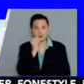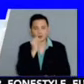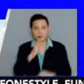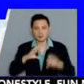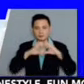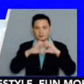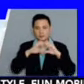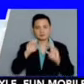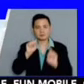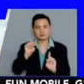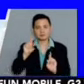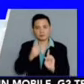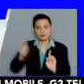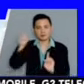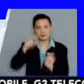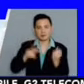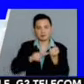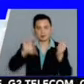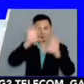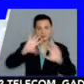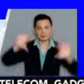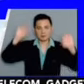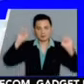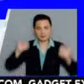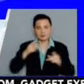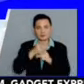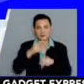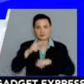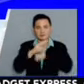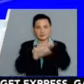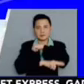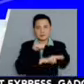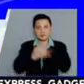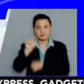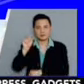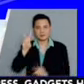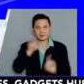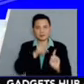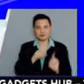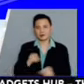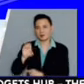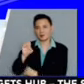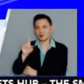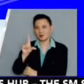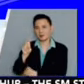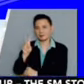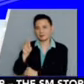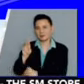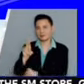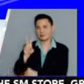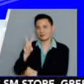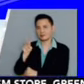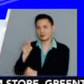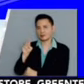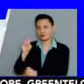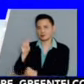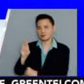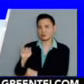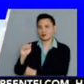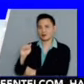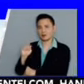for Integrated News, Regional TV and Synergy, Oliver Victor B. Amoroso. Because of the preparation of the